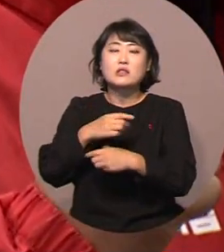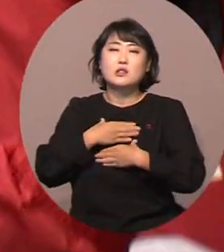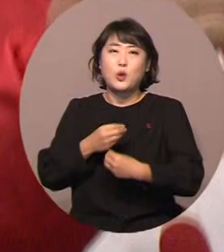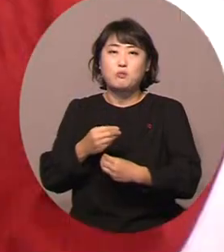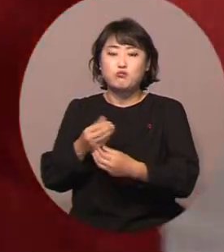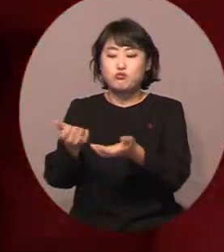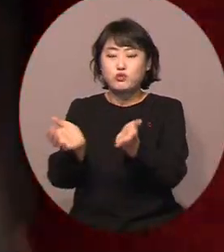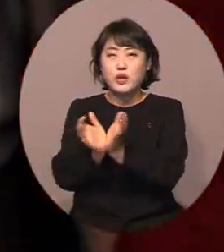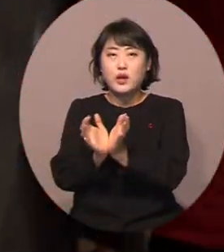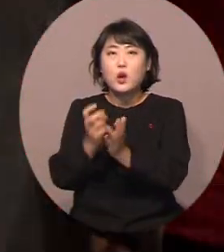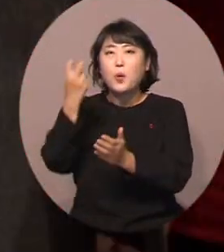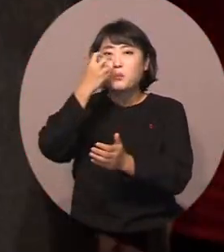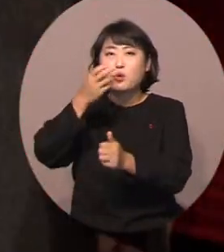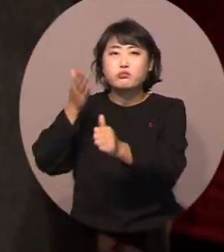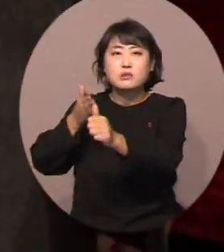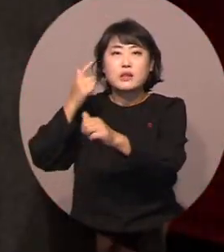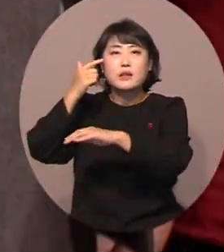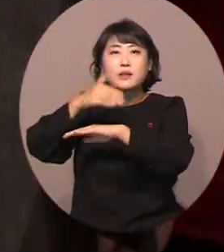요청하겠다고 강조했습니다